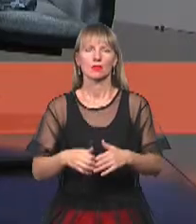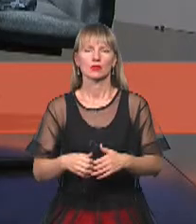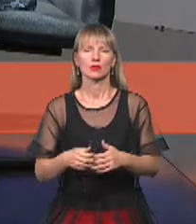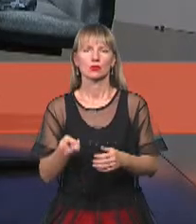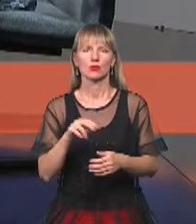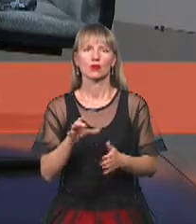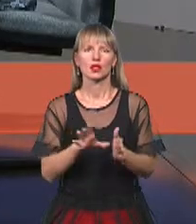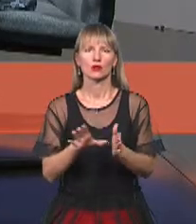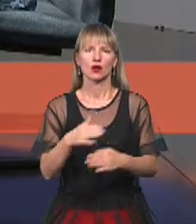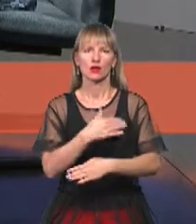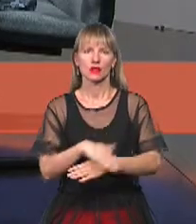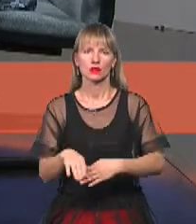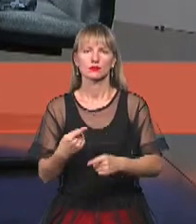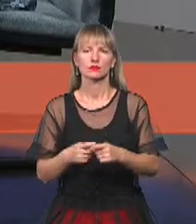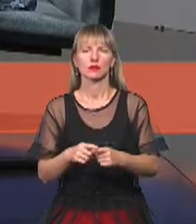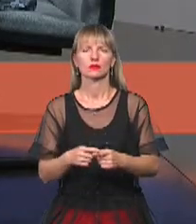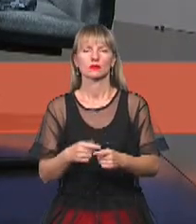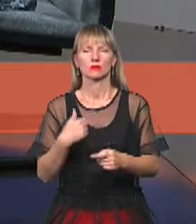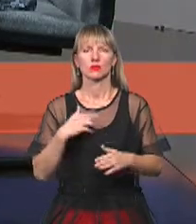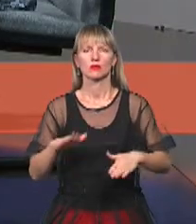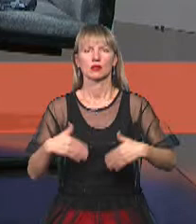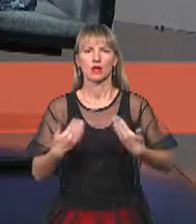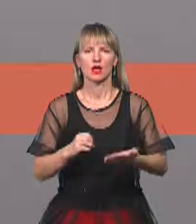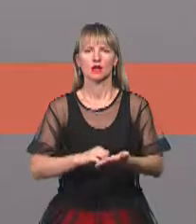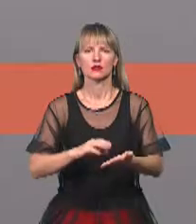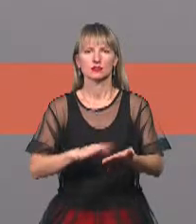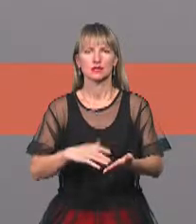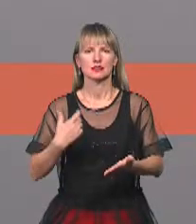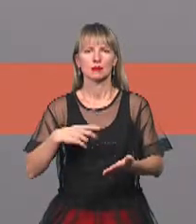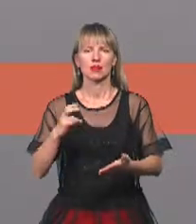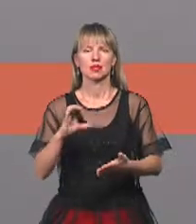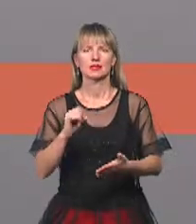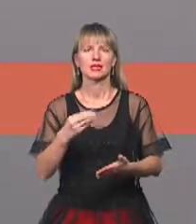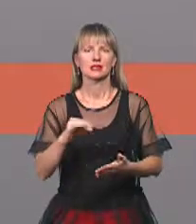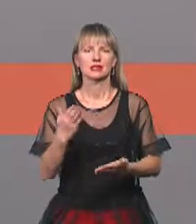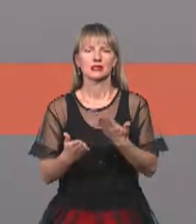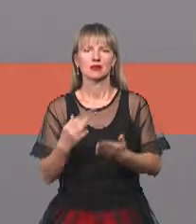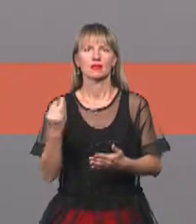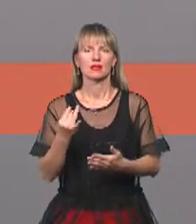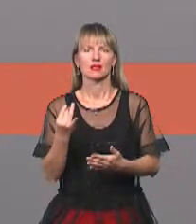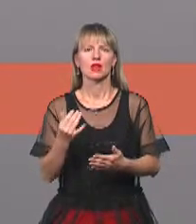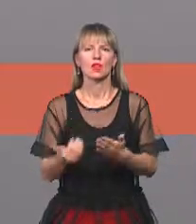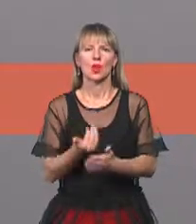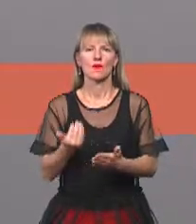приходить їм на електронну адресу, тому закликаю всіх реєструватись на сайті. Якщо вас цікавлять ті чи інші новини в сфері